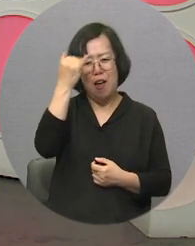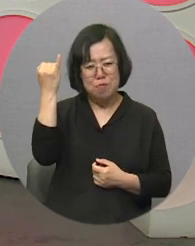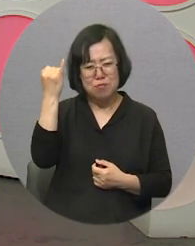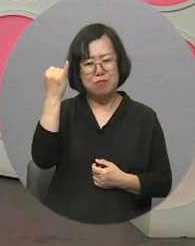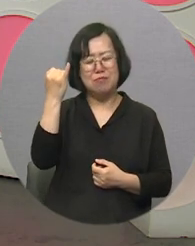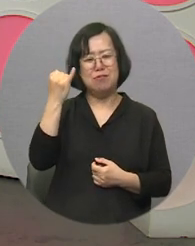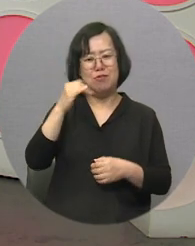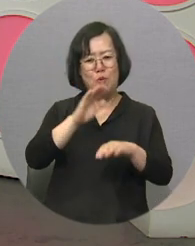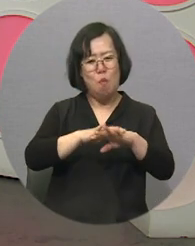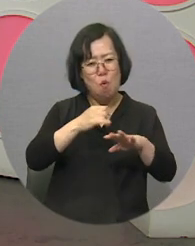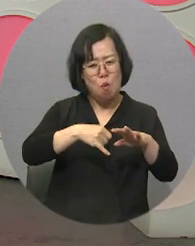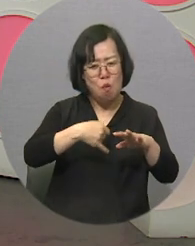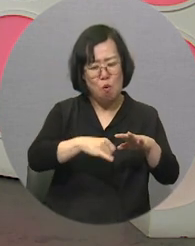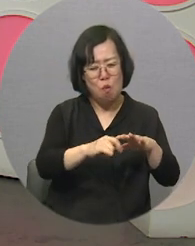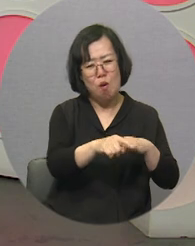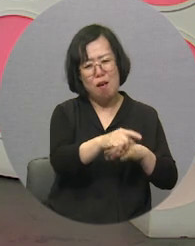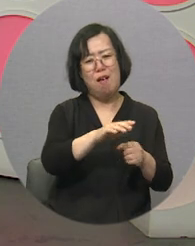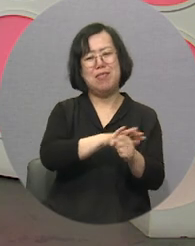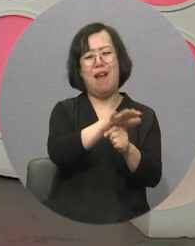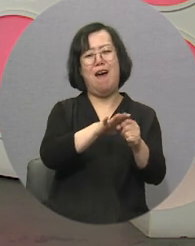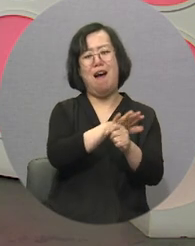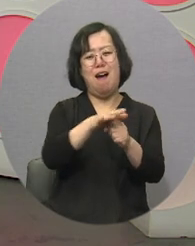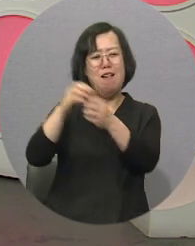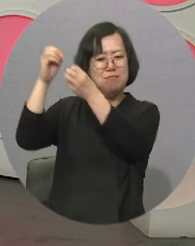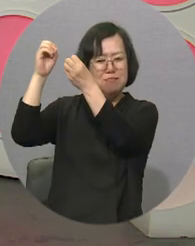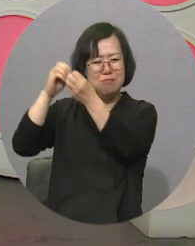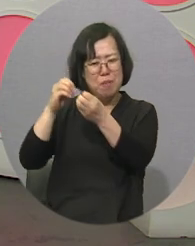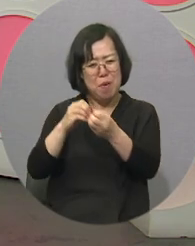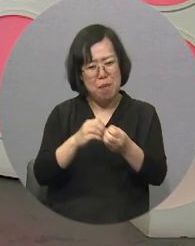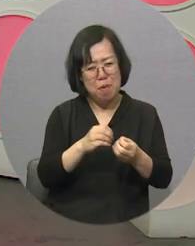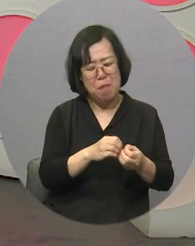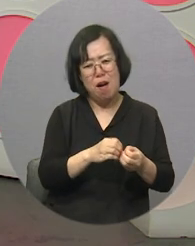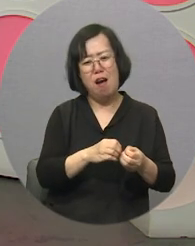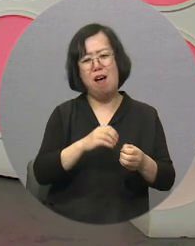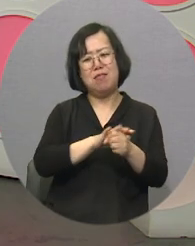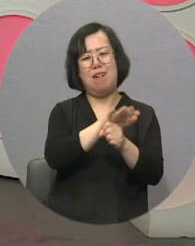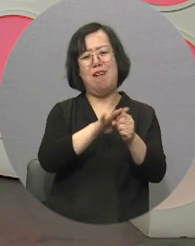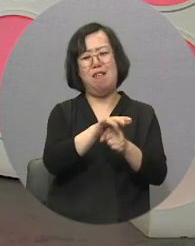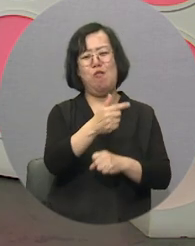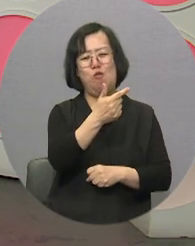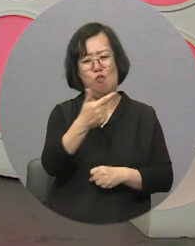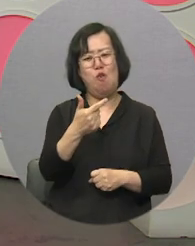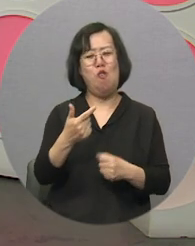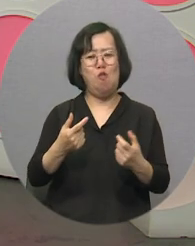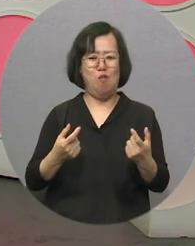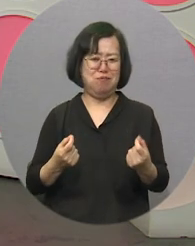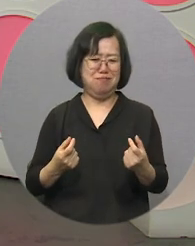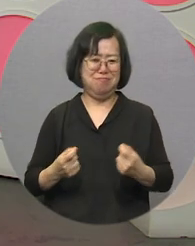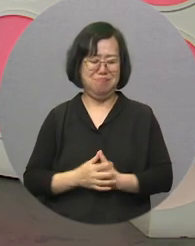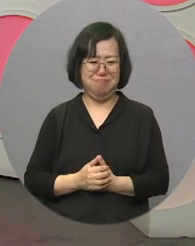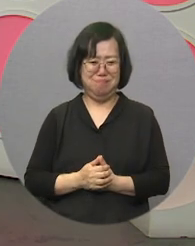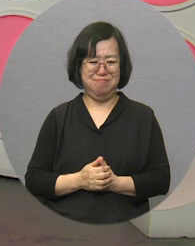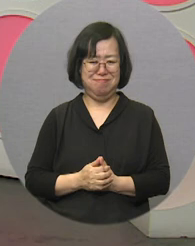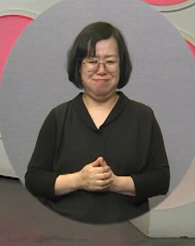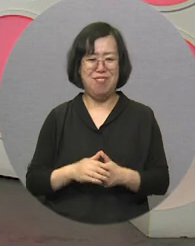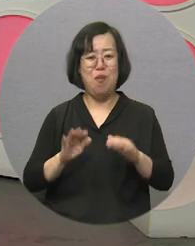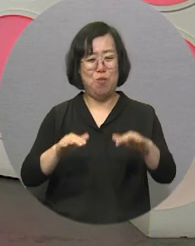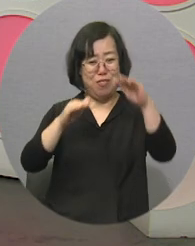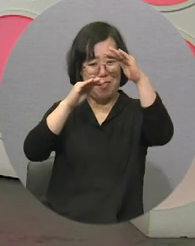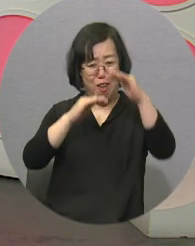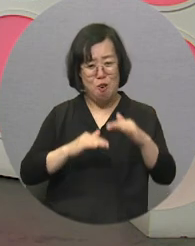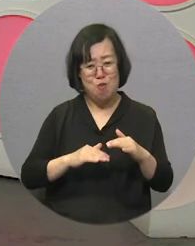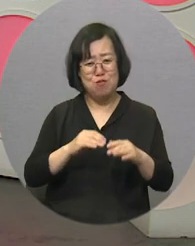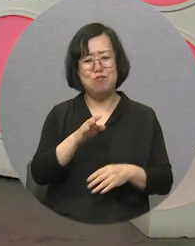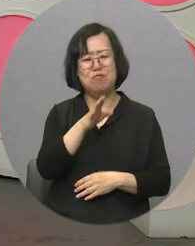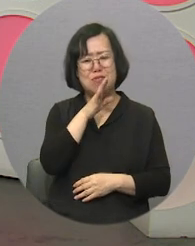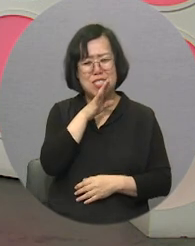사랑이 끊임없어요. 내리 사랑? 네. 그죠? 네. 오늘 감동사연도 진짜 좋은 거요.